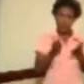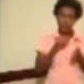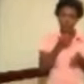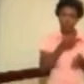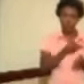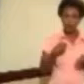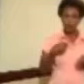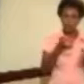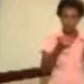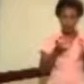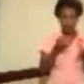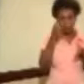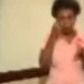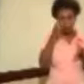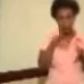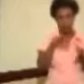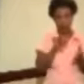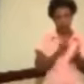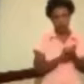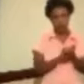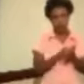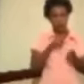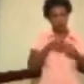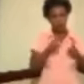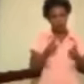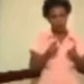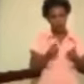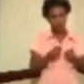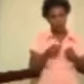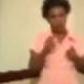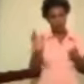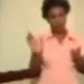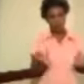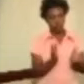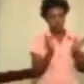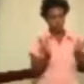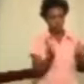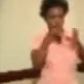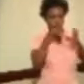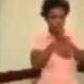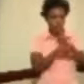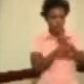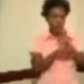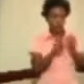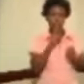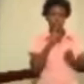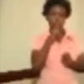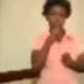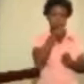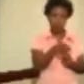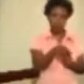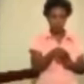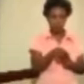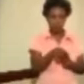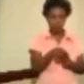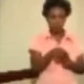jusqu'à présent, il y a des obstacles, règles d'origine, etc., etc., pour que nous entrions dans vraiment le